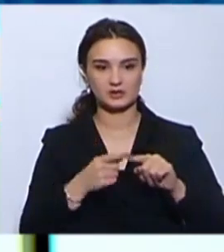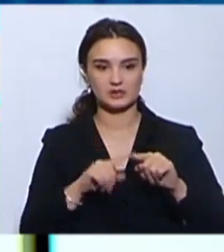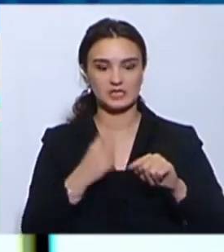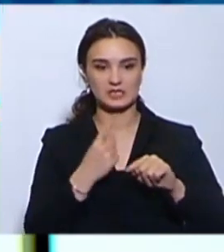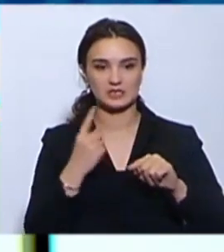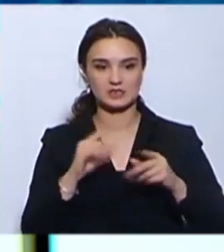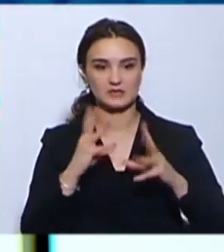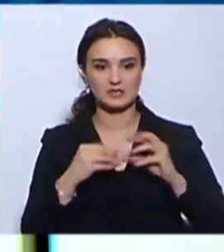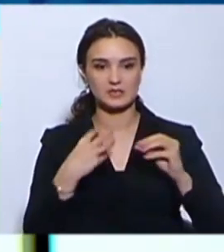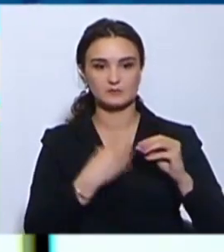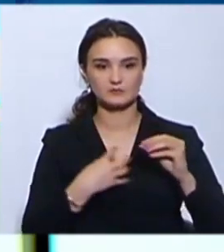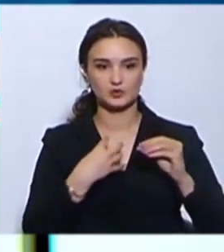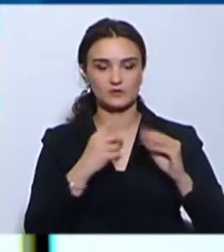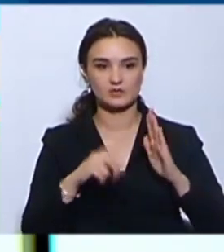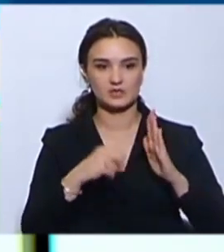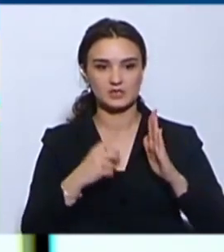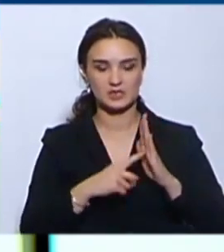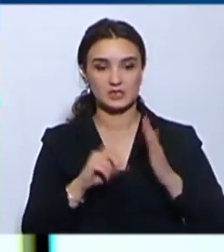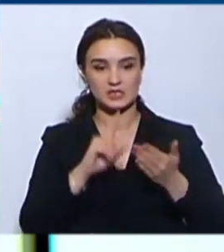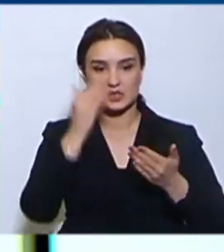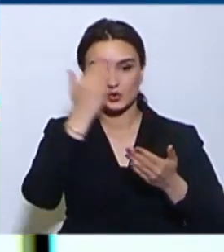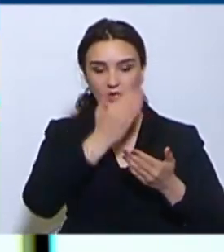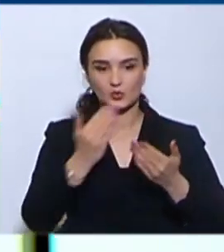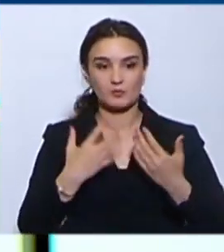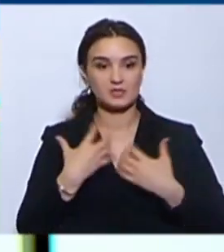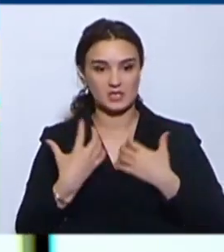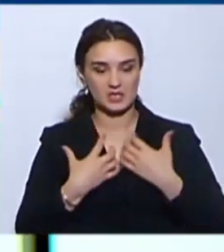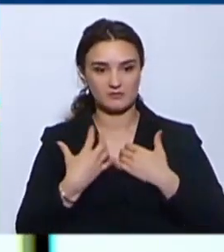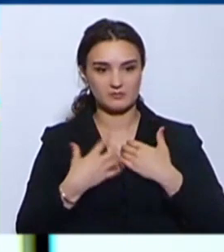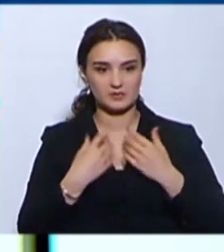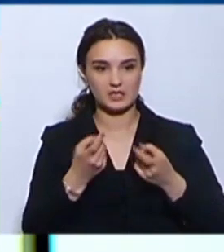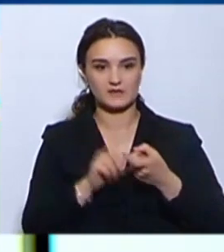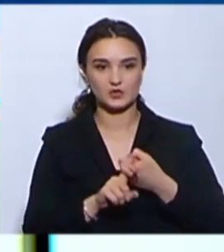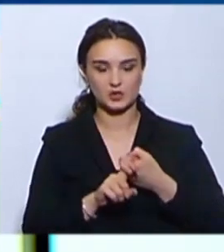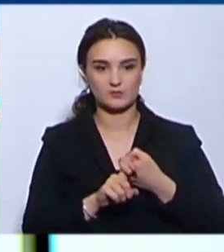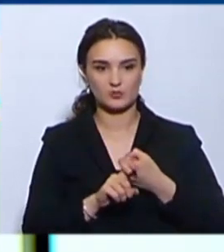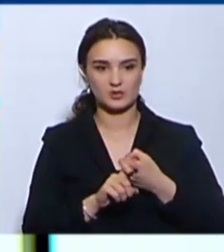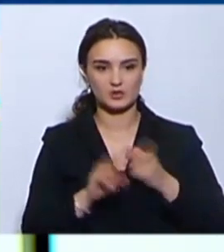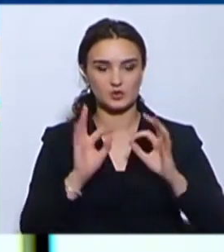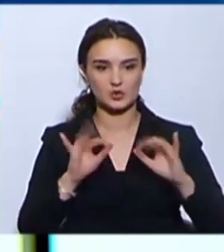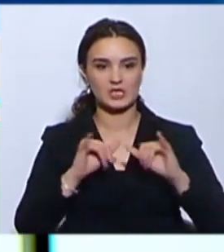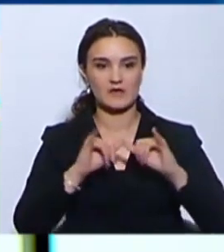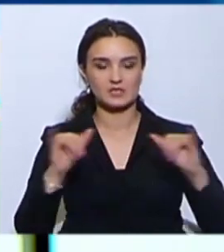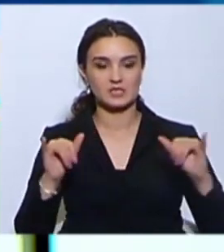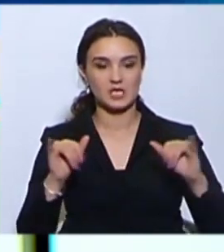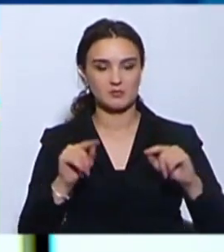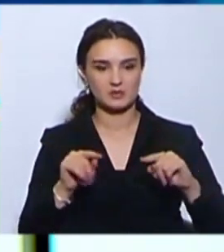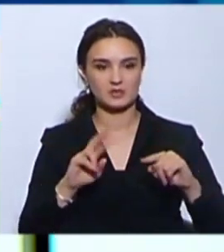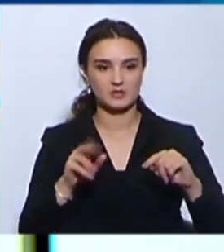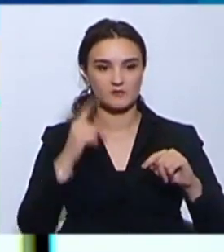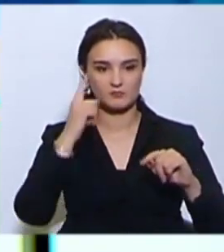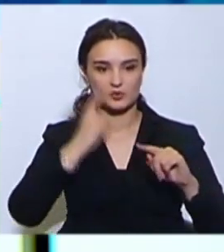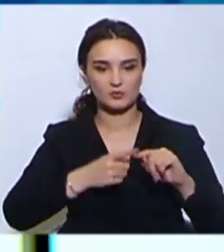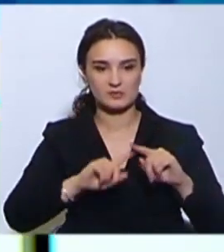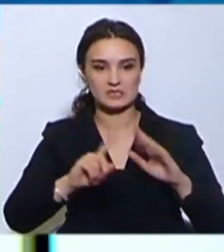ერთ-ერთი ყველაზე აქტუალური საკითხი, რომელიც აღელვებს ჩვენ საზოგადოებას, დაკავშირებულია სწორედ გავრცელების გზასთან. და ვფიქრობ,